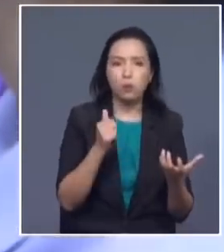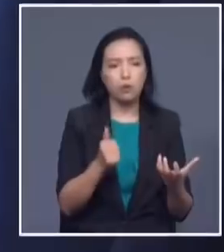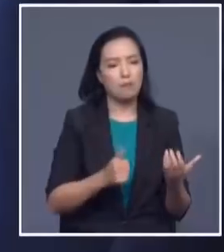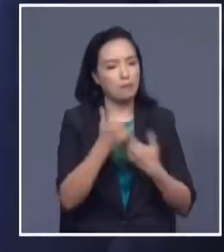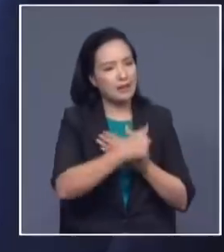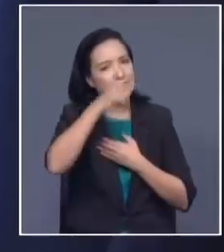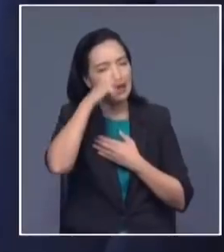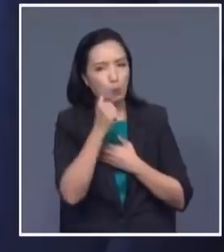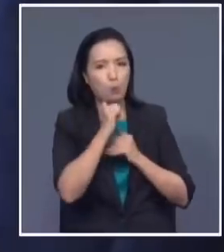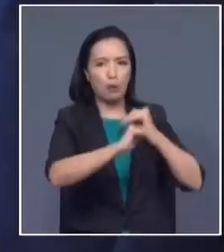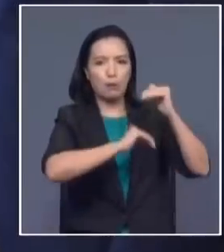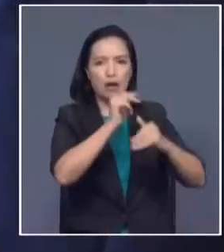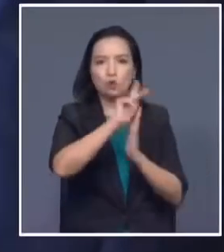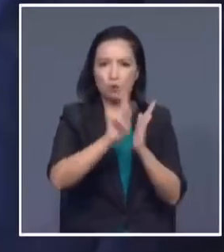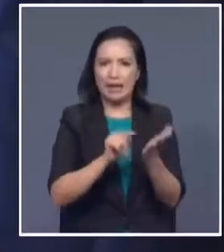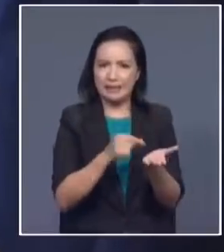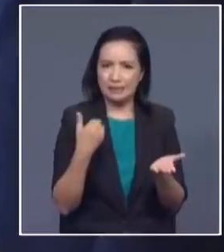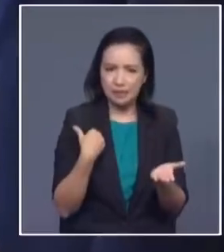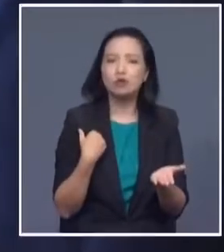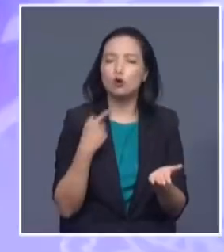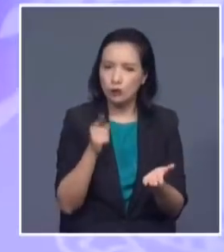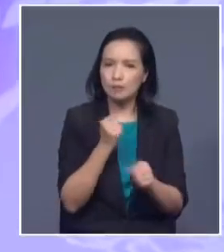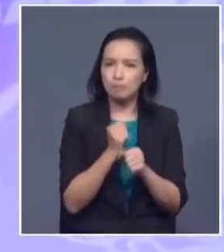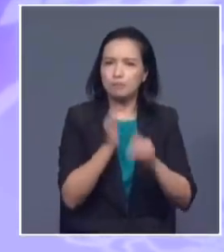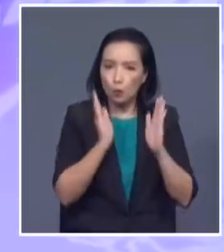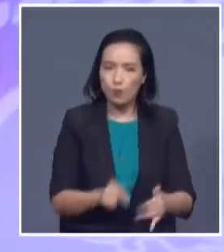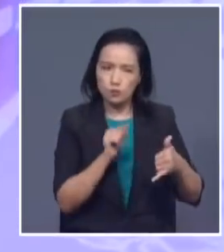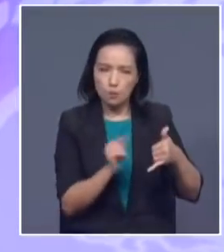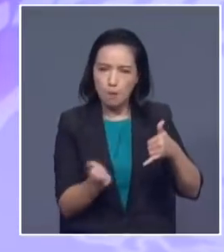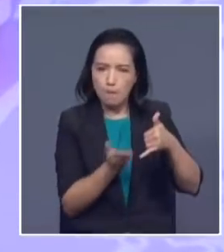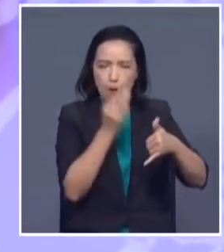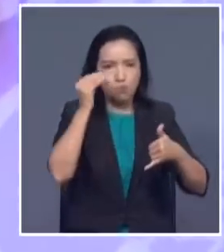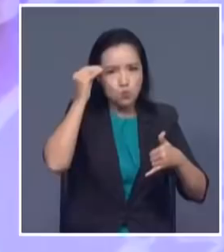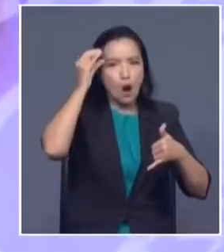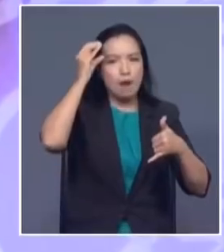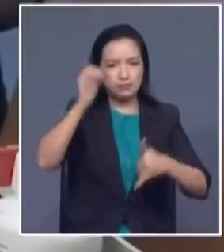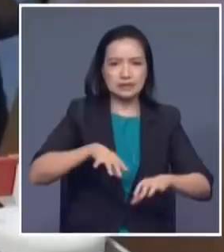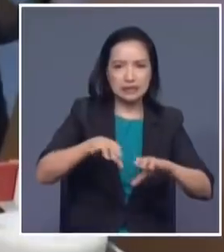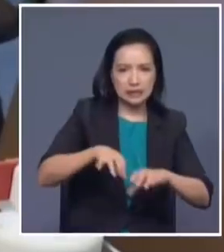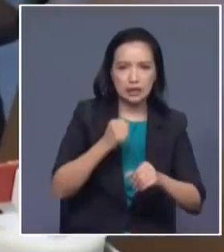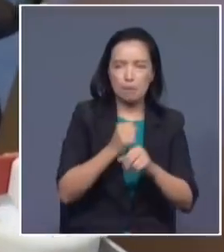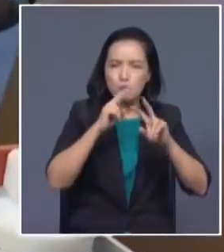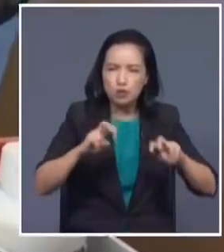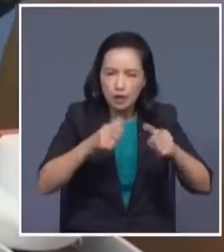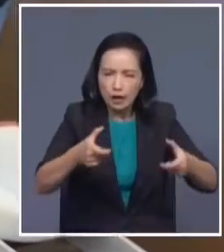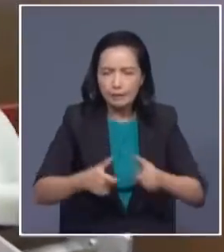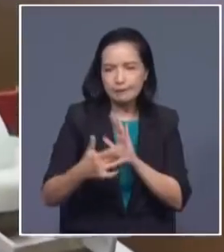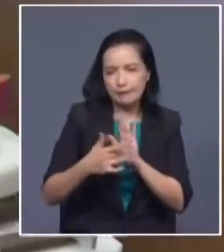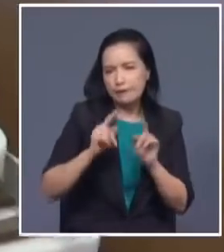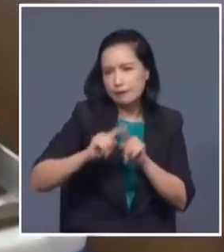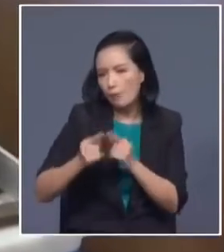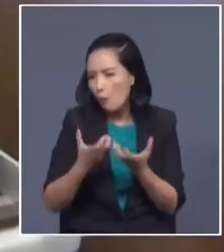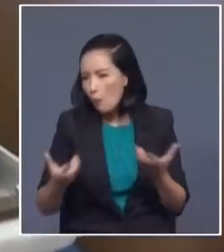ไปอีกนั้นเมื่อมีกฎหมายฉบับนี้แล้วจะต้องมีการเร่งสร้างบุคลากรที่มีความรู้ด้านการบริหารจัดการผลงานวิจัยเทคโนโลยีและนวัต